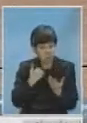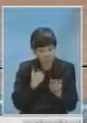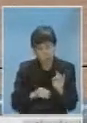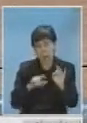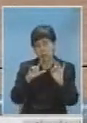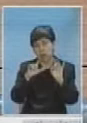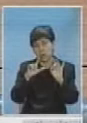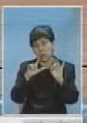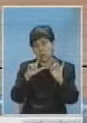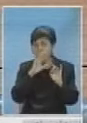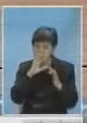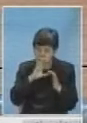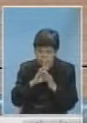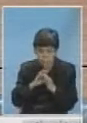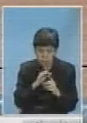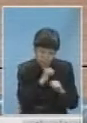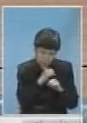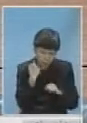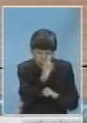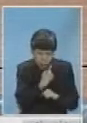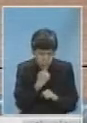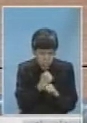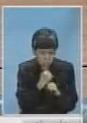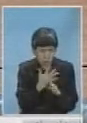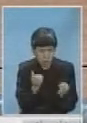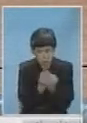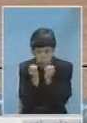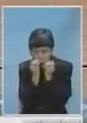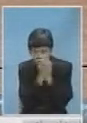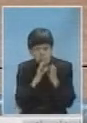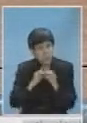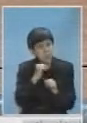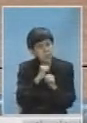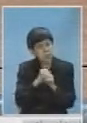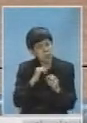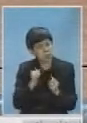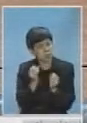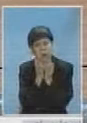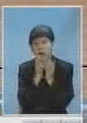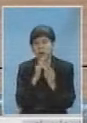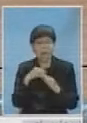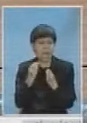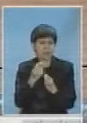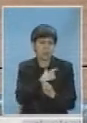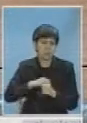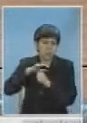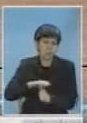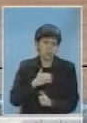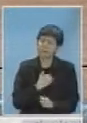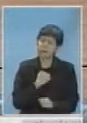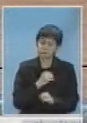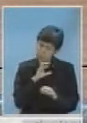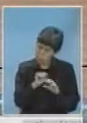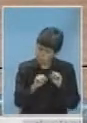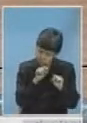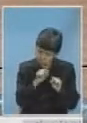8 ล้านถ้าเอาไปใช้ในการสืบหาคนที่บ่อนทำลายสถาบันพระมหากษัตริย์ได้ก็จะเป็นคุณูปการใหญ่หลวงนะครับ